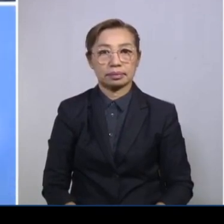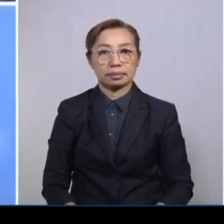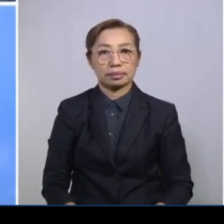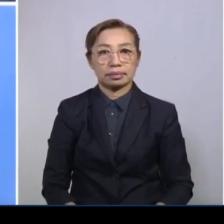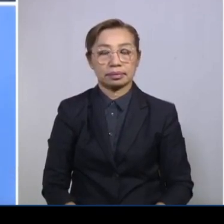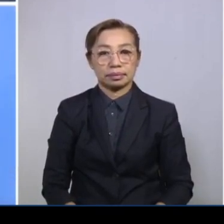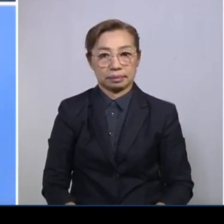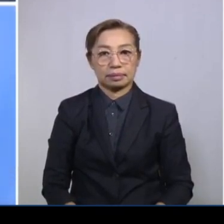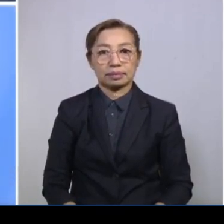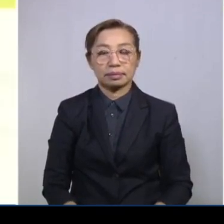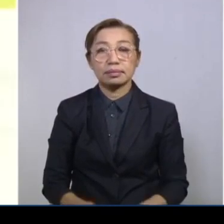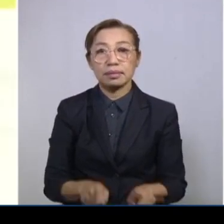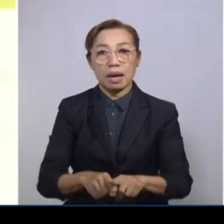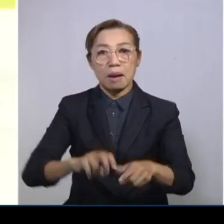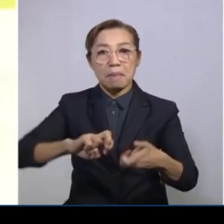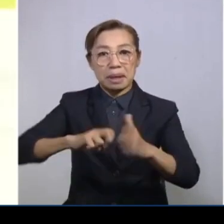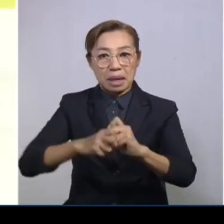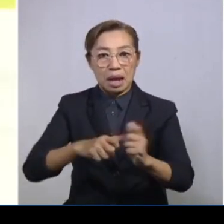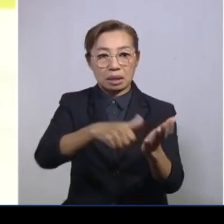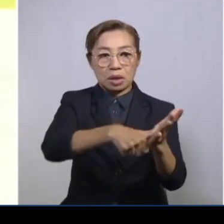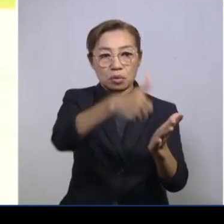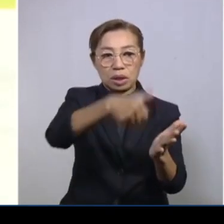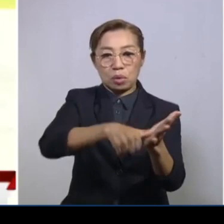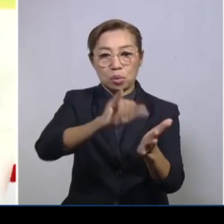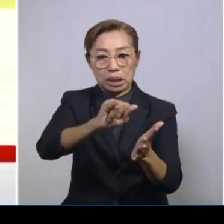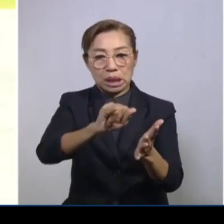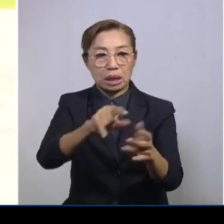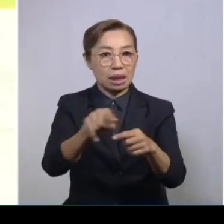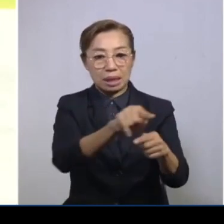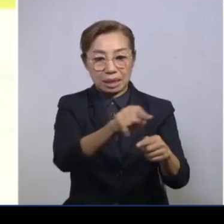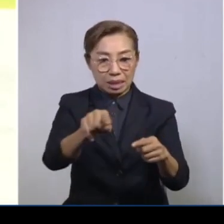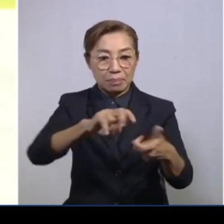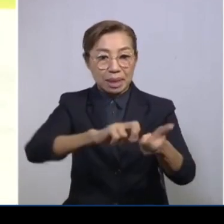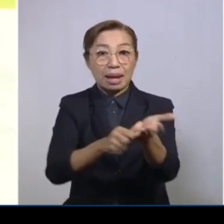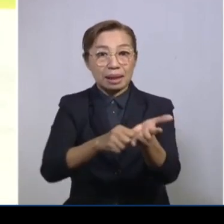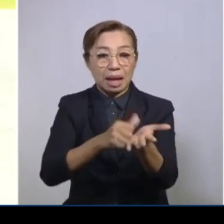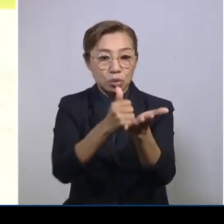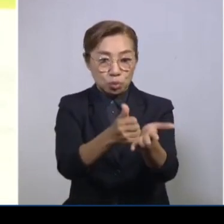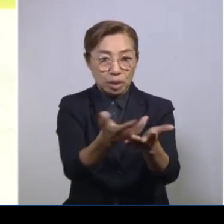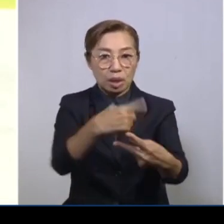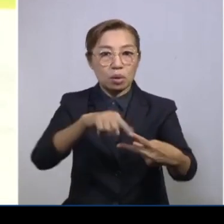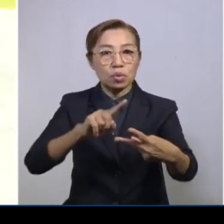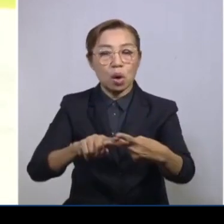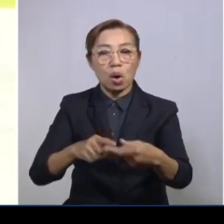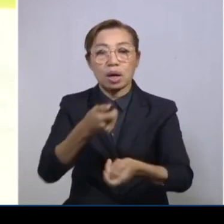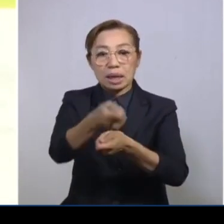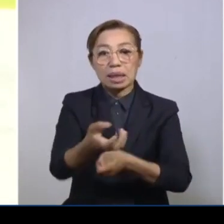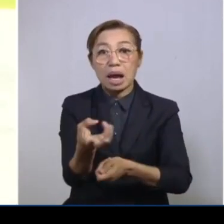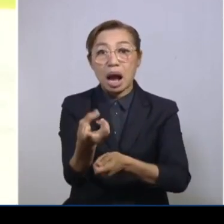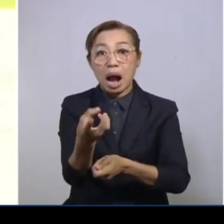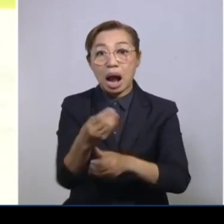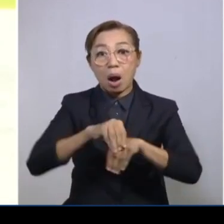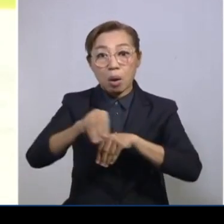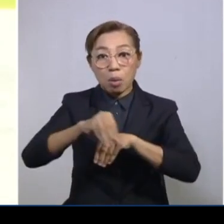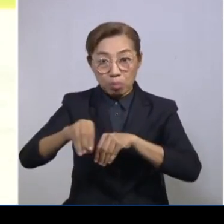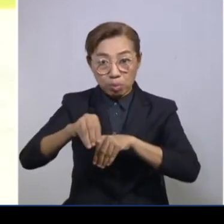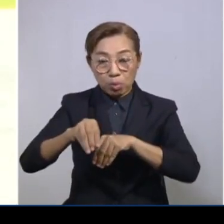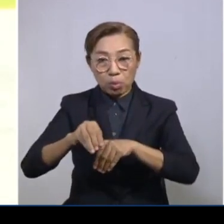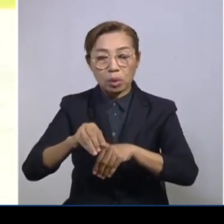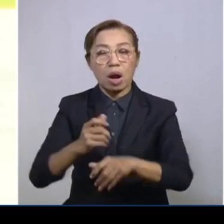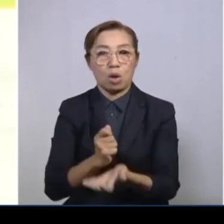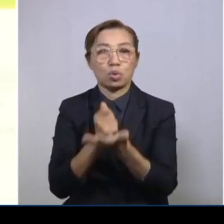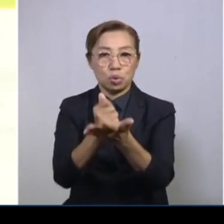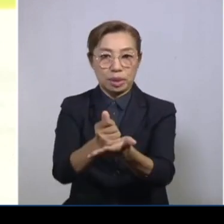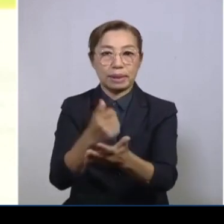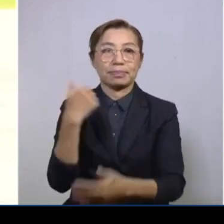ครับนอกจากการแก้ไขปัญหานี้นอกระบบแล้วรัฐบาลยังเปิดโครงการในการช่วยเหลือเกษตรกรผู้ปลูกข้าวด้วยนายเศรษฐา